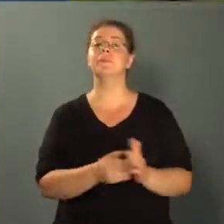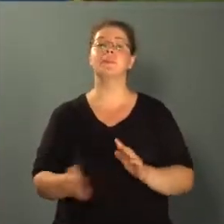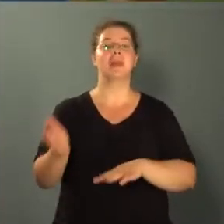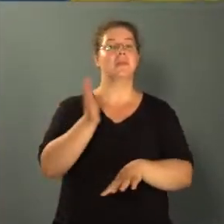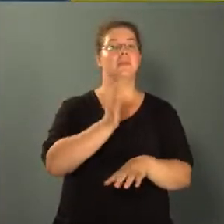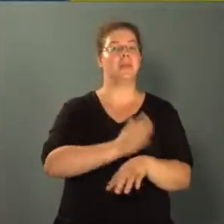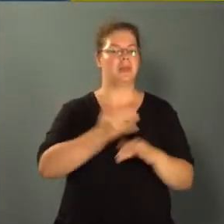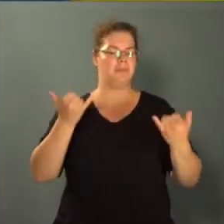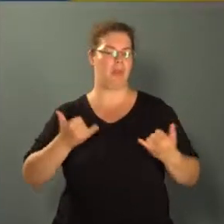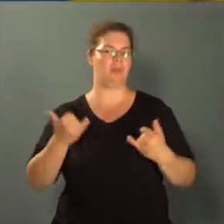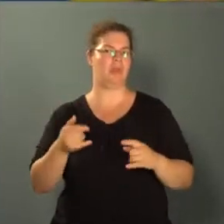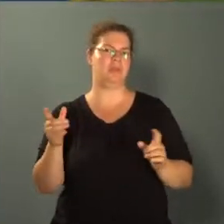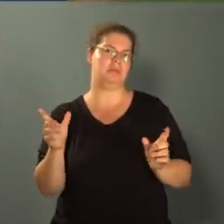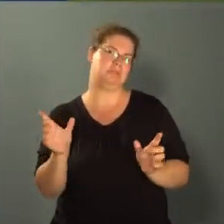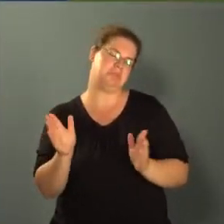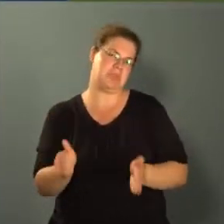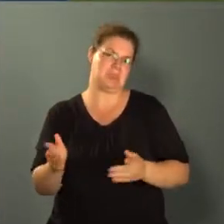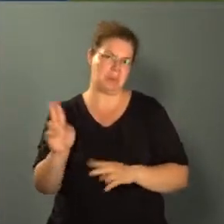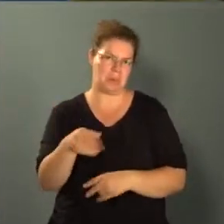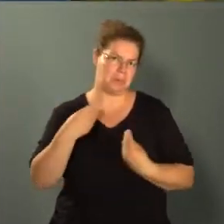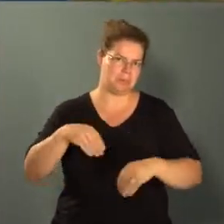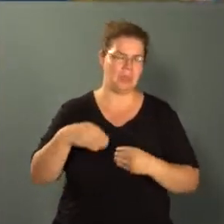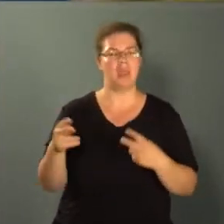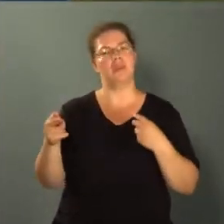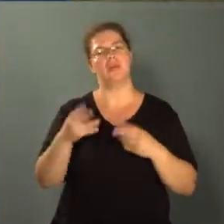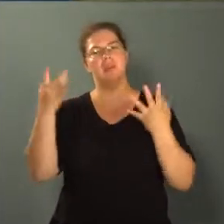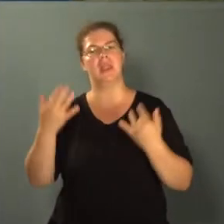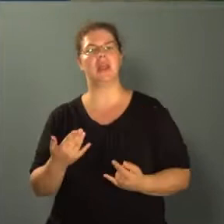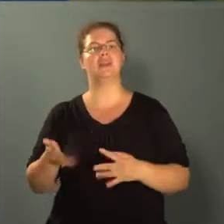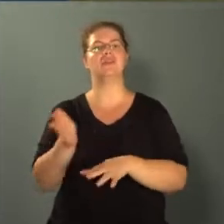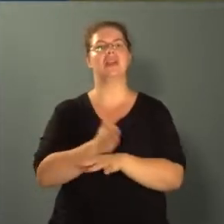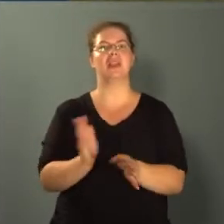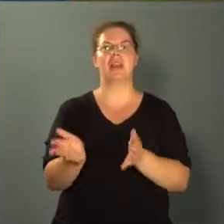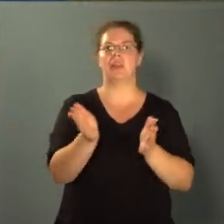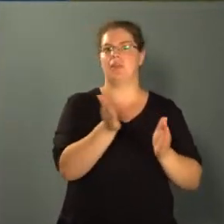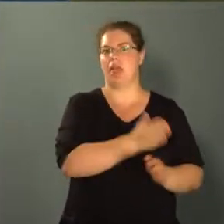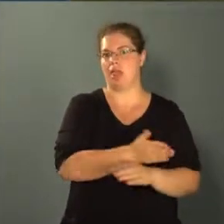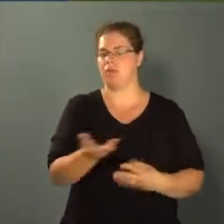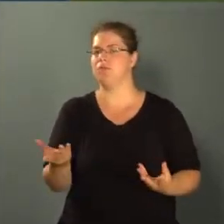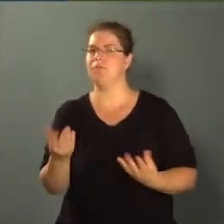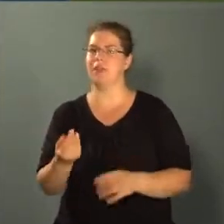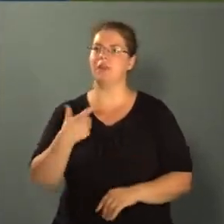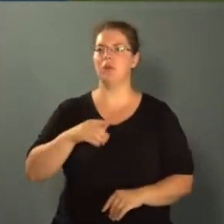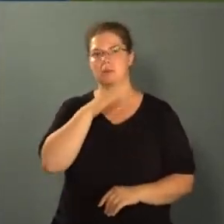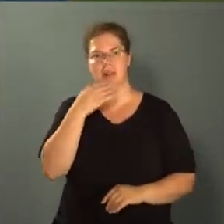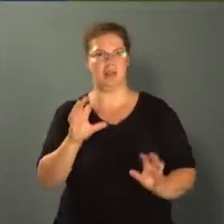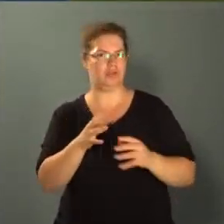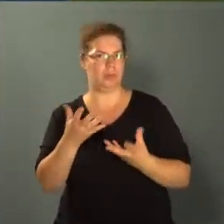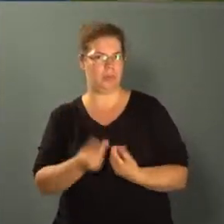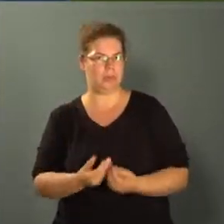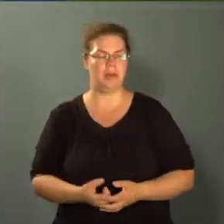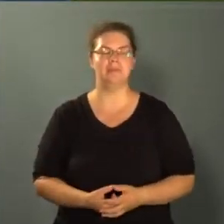Még mielőtt a mostani szezonról beszélnénk, egy rövid értékelést kérnék szépen az előzőről. Mennyire voltatok megelégedve a